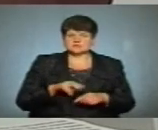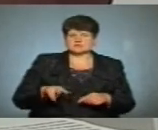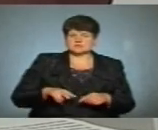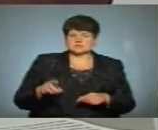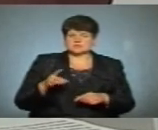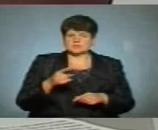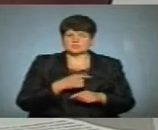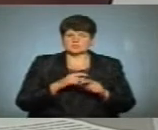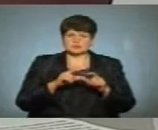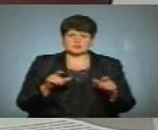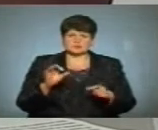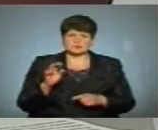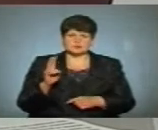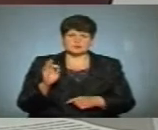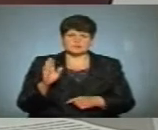районної лікарні Олег Коваль.